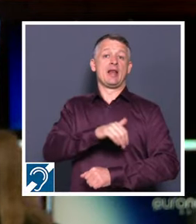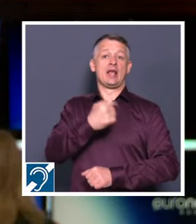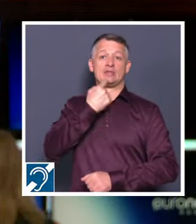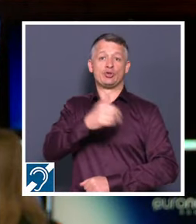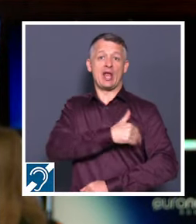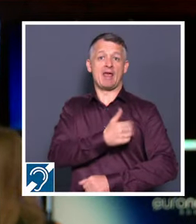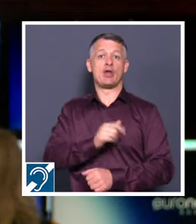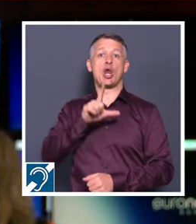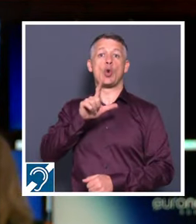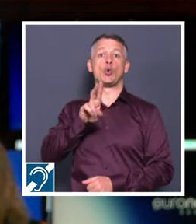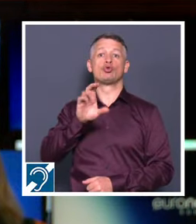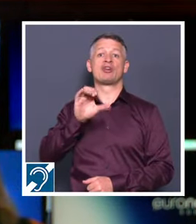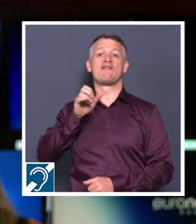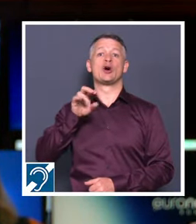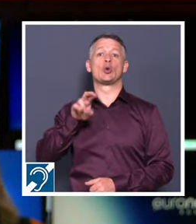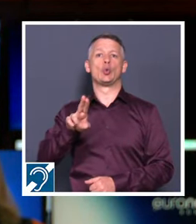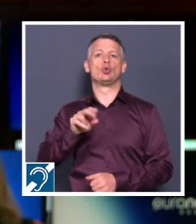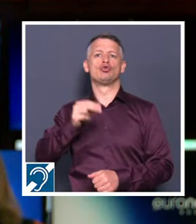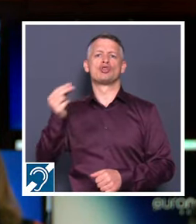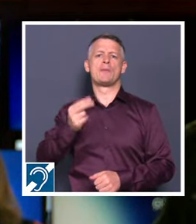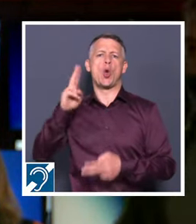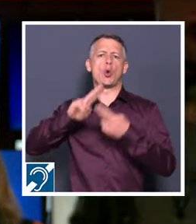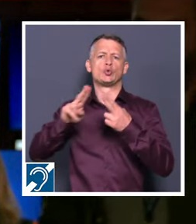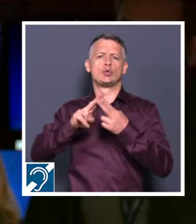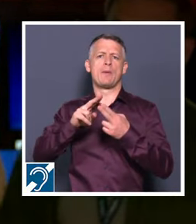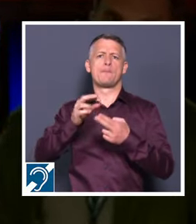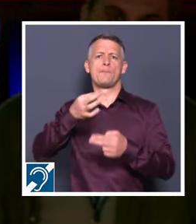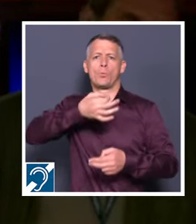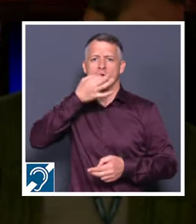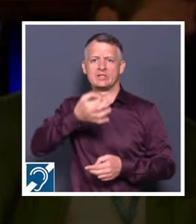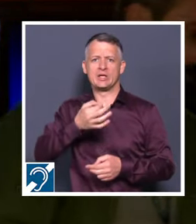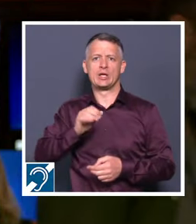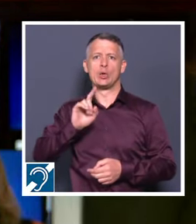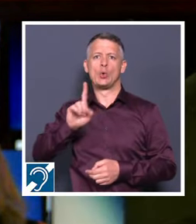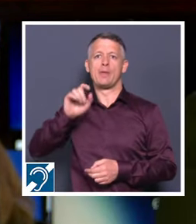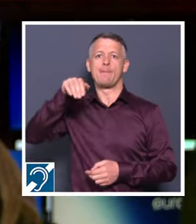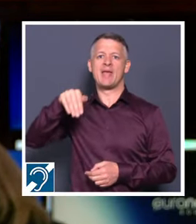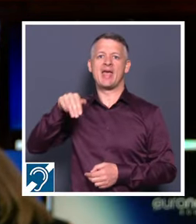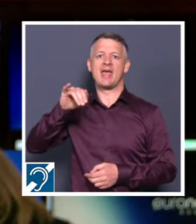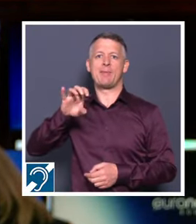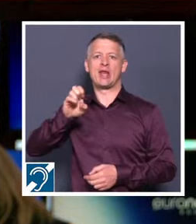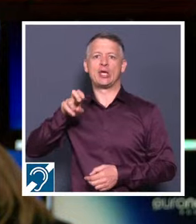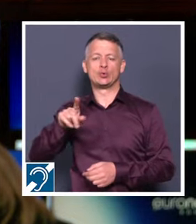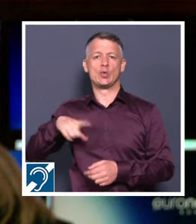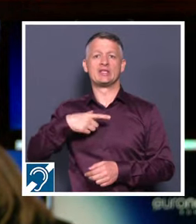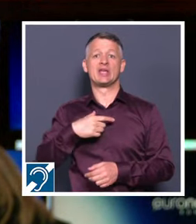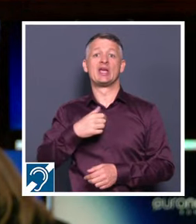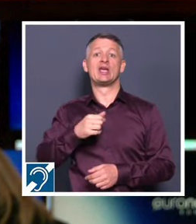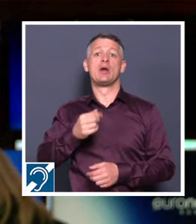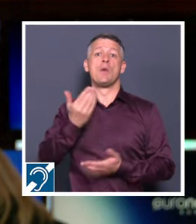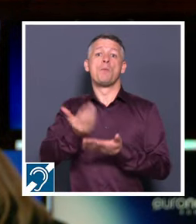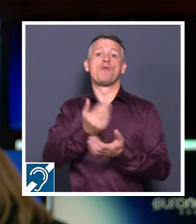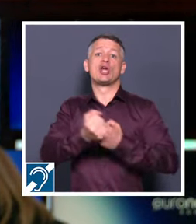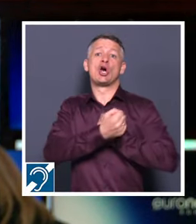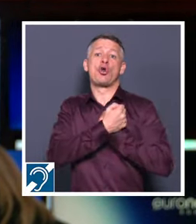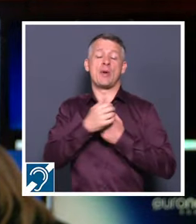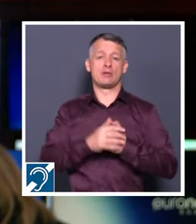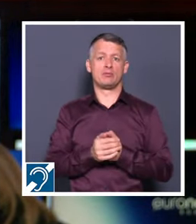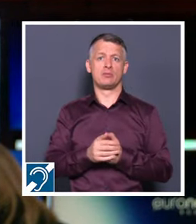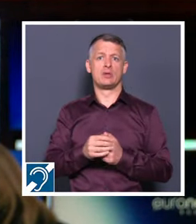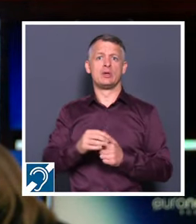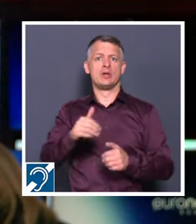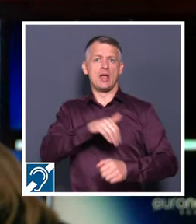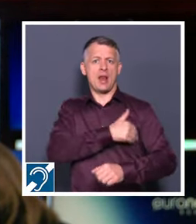Luceafărul, cea mai cunoscută poezie a lui Mihai Eminescu, este un roman. Copiii și părinții au depus plângeri și sunt îngrijorați de faptul